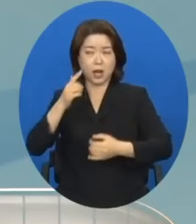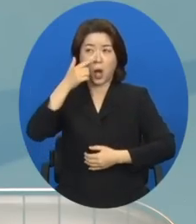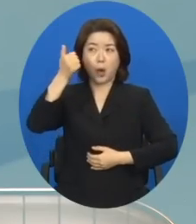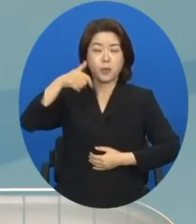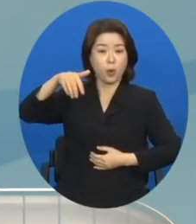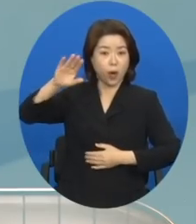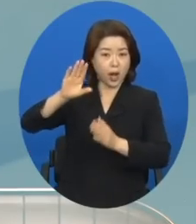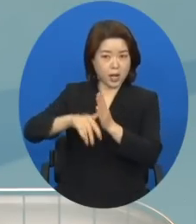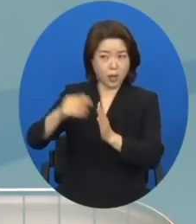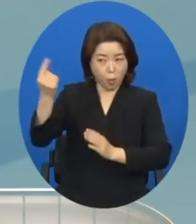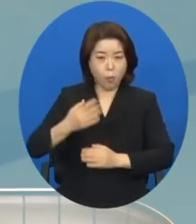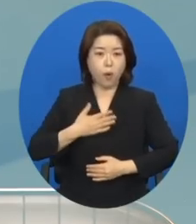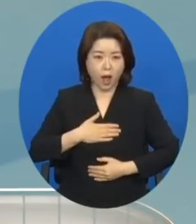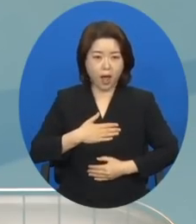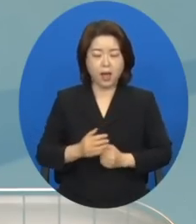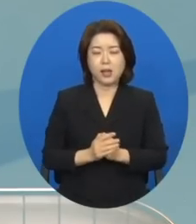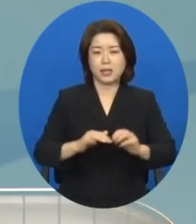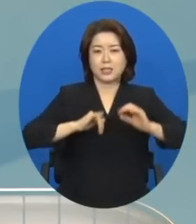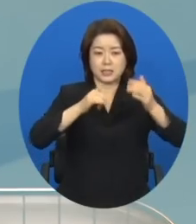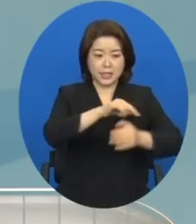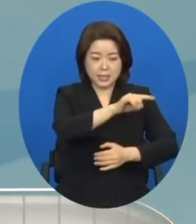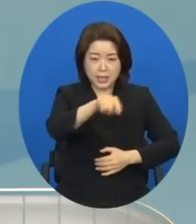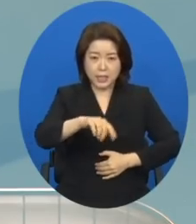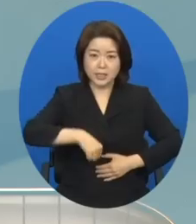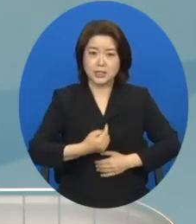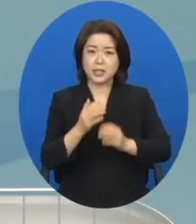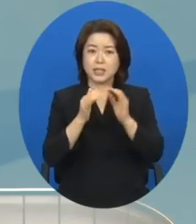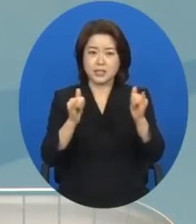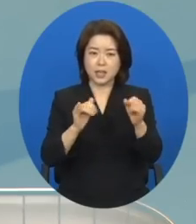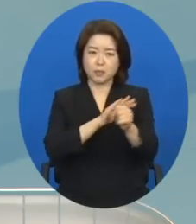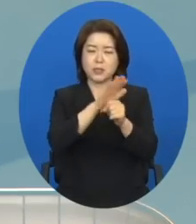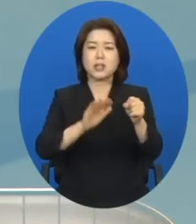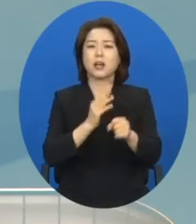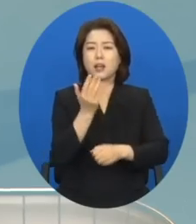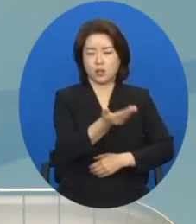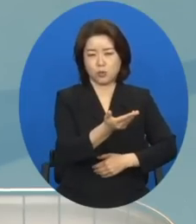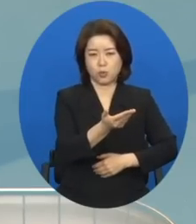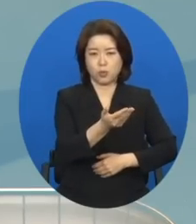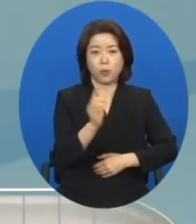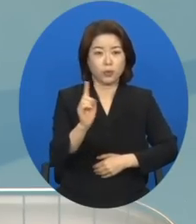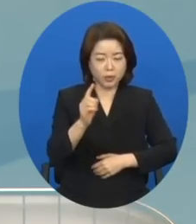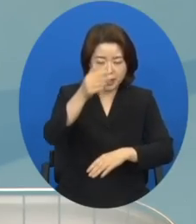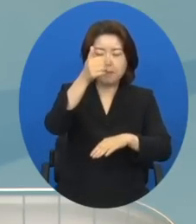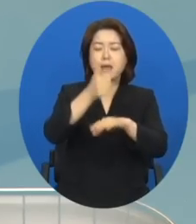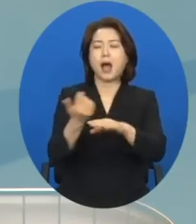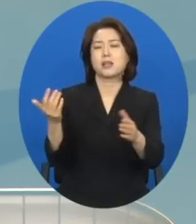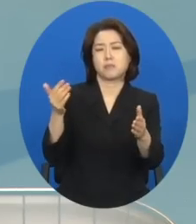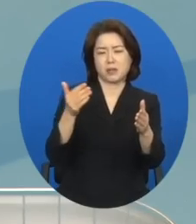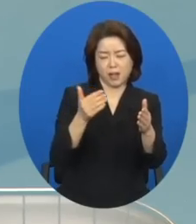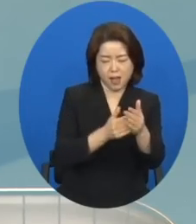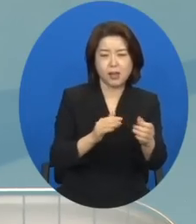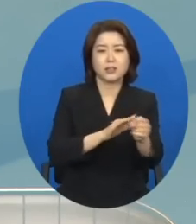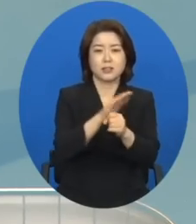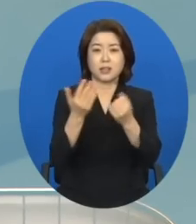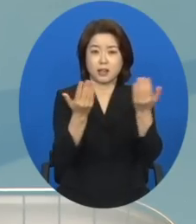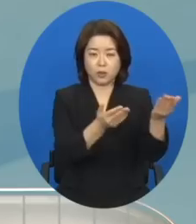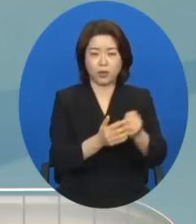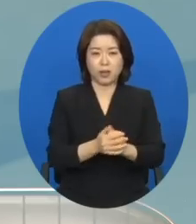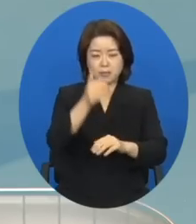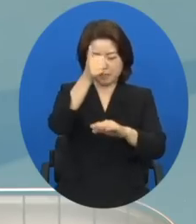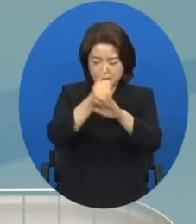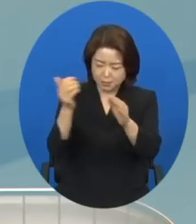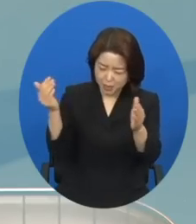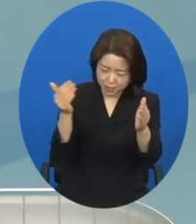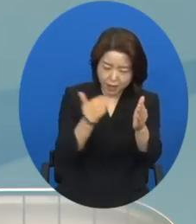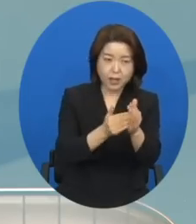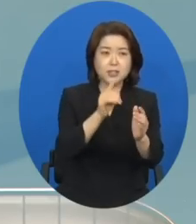것을 아시고 세상에 있는 자기의 사람들을 사랑하시되 끝까지 사랑하셨다. 이 끝까지라는 표현을